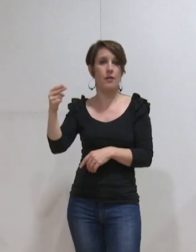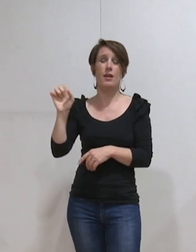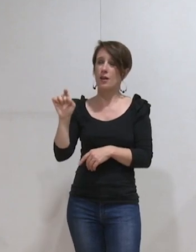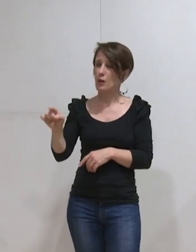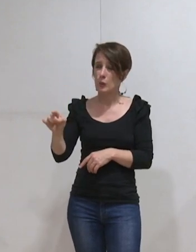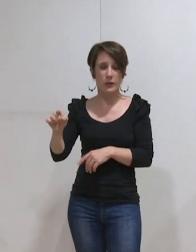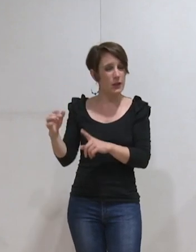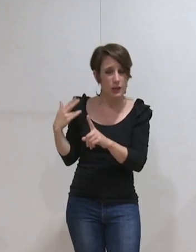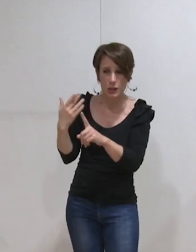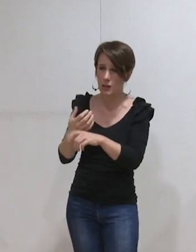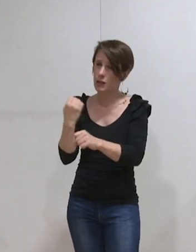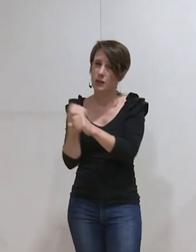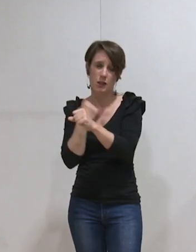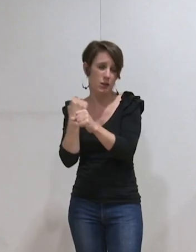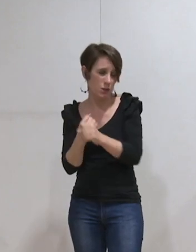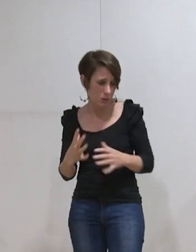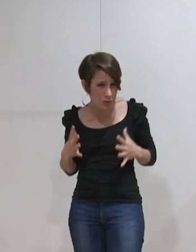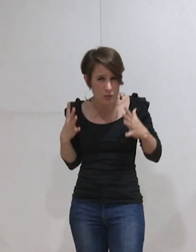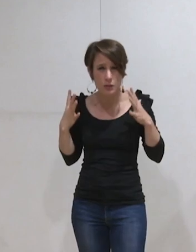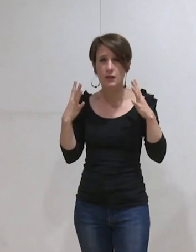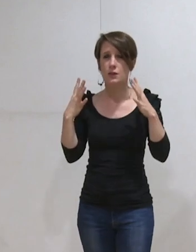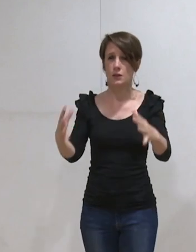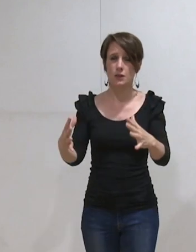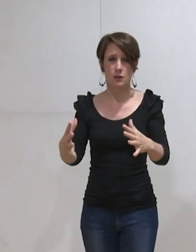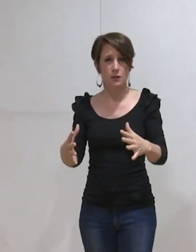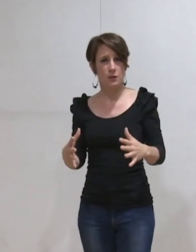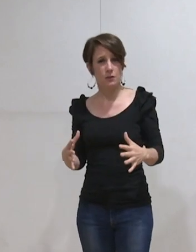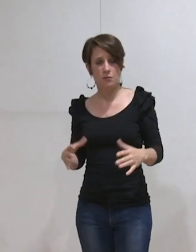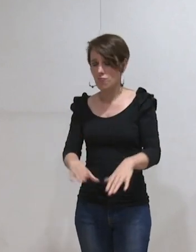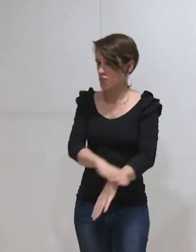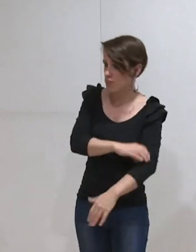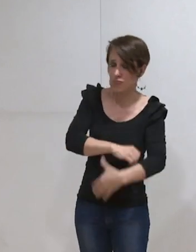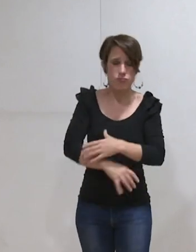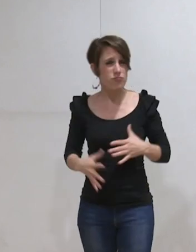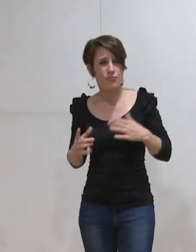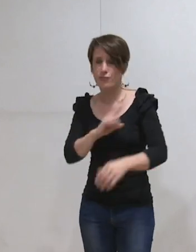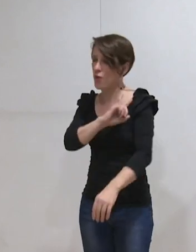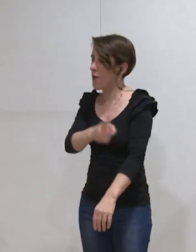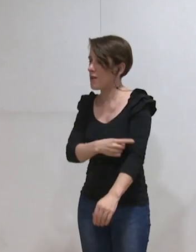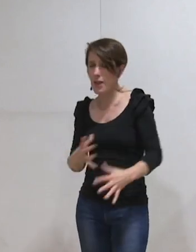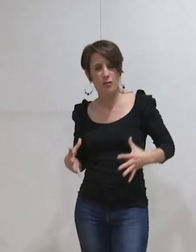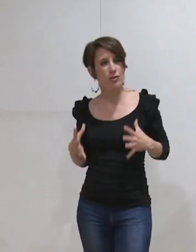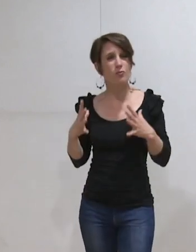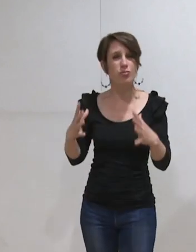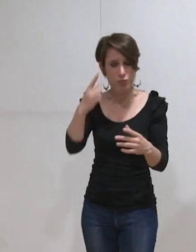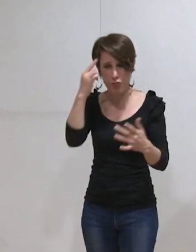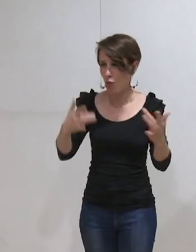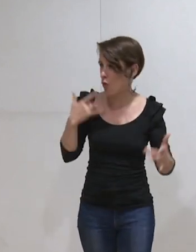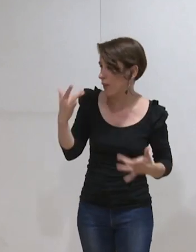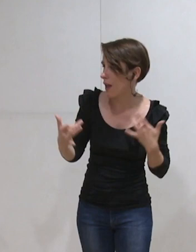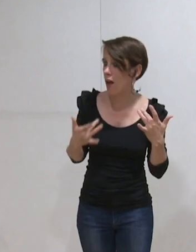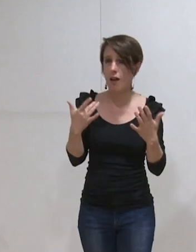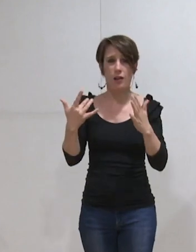mission et pour son son engagement son sa passion pour pour le théâtre pour les belles lettres